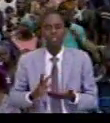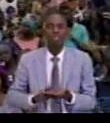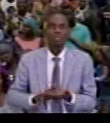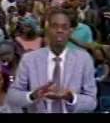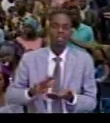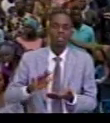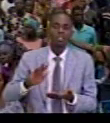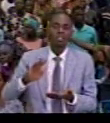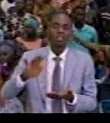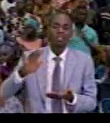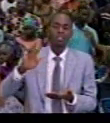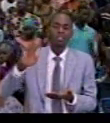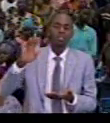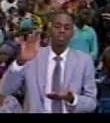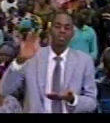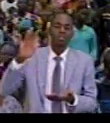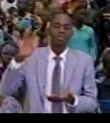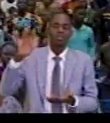gloire